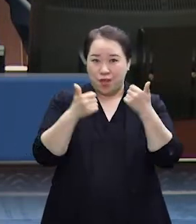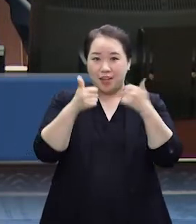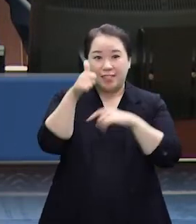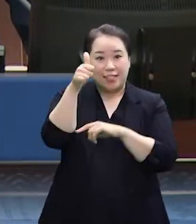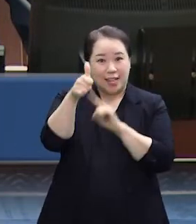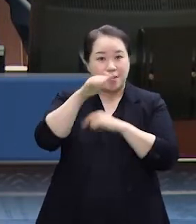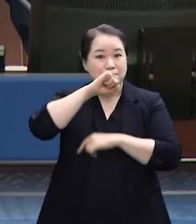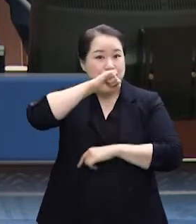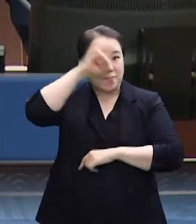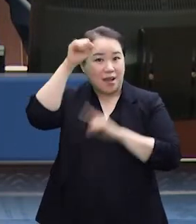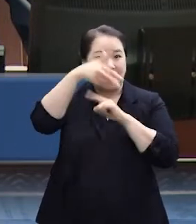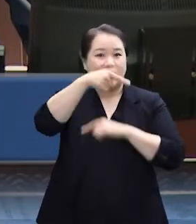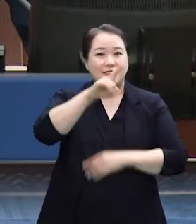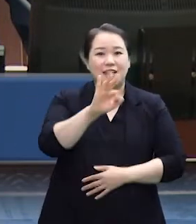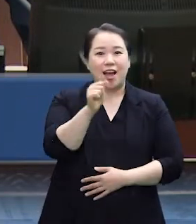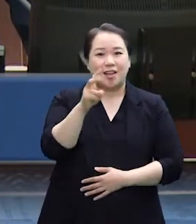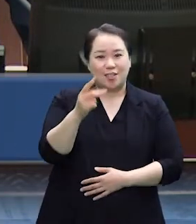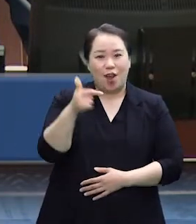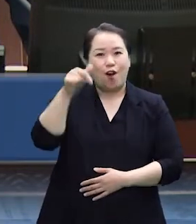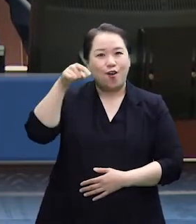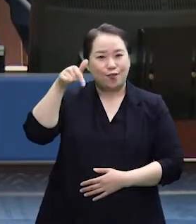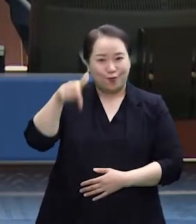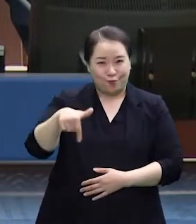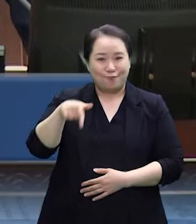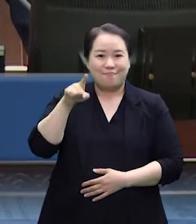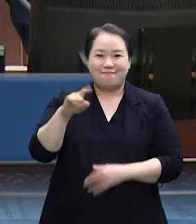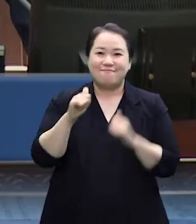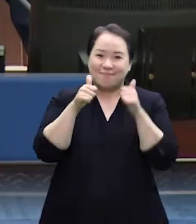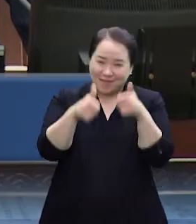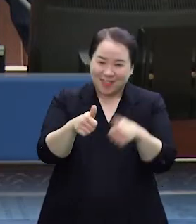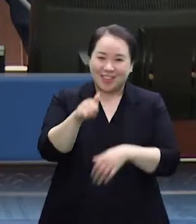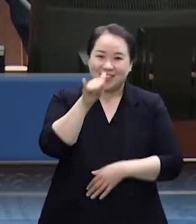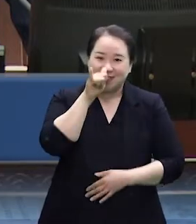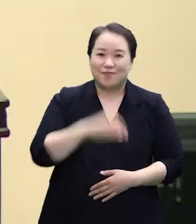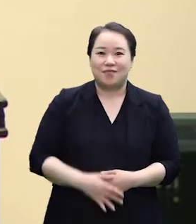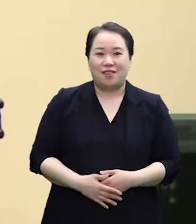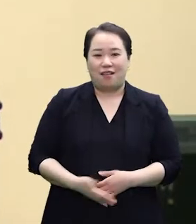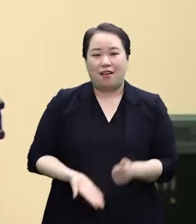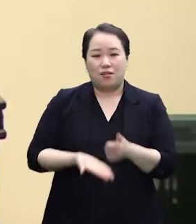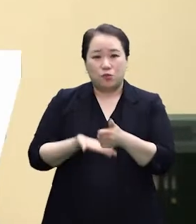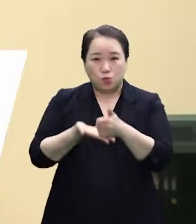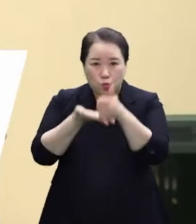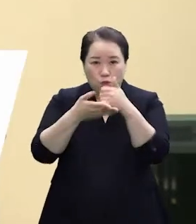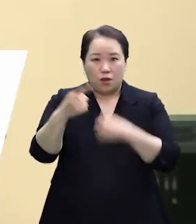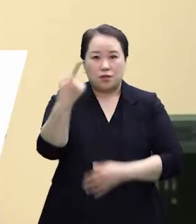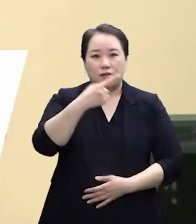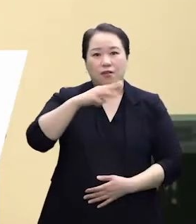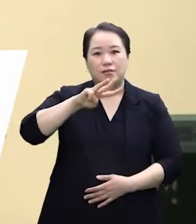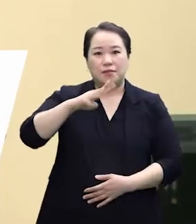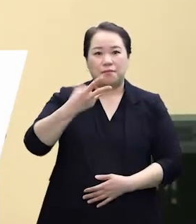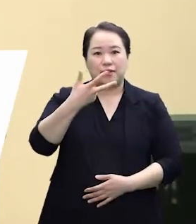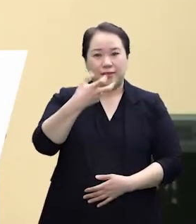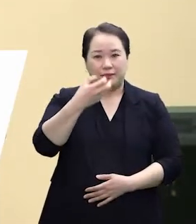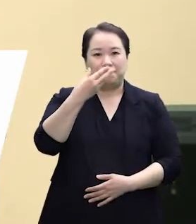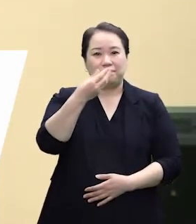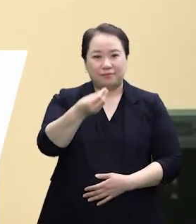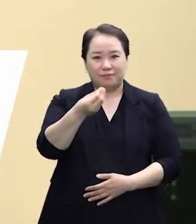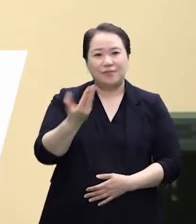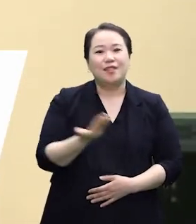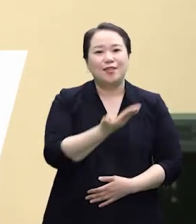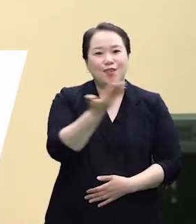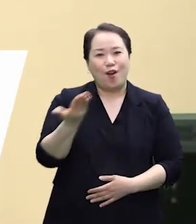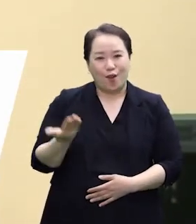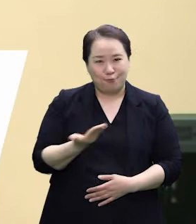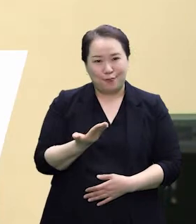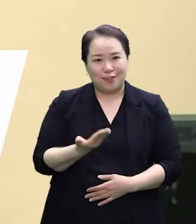의장으로 선출된 장현국 신임 의장의 첫 인사가 있었습니다. 존경하는 1370만